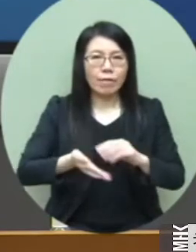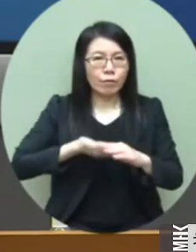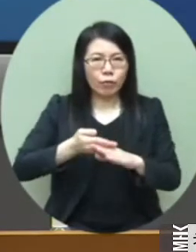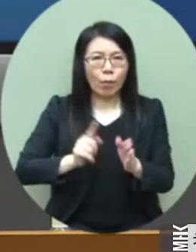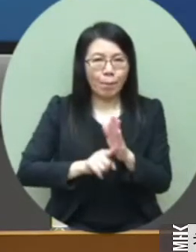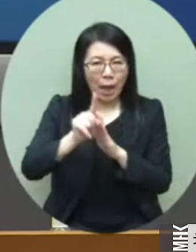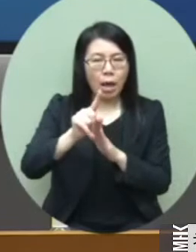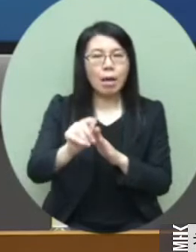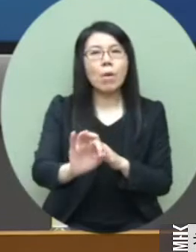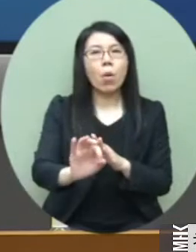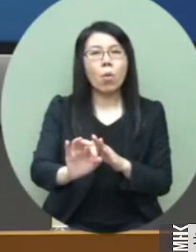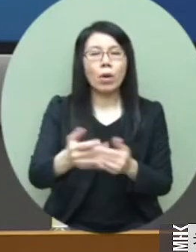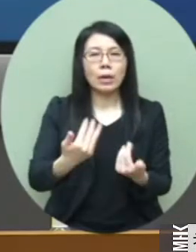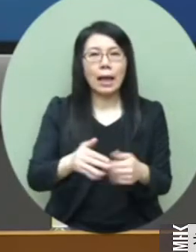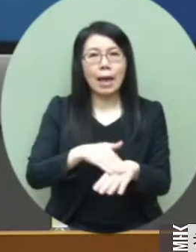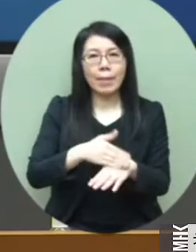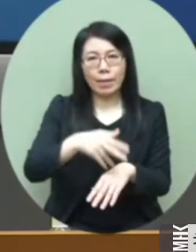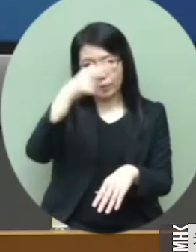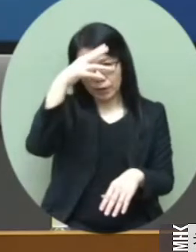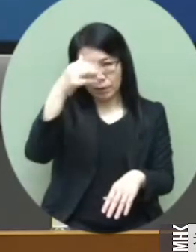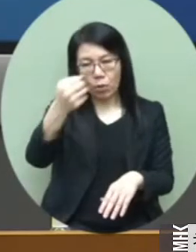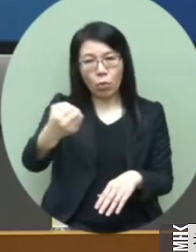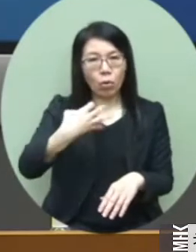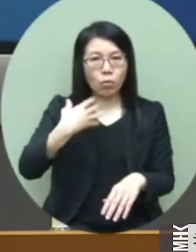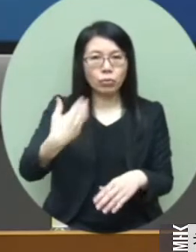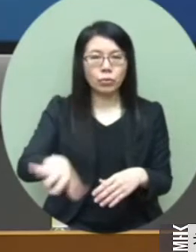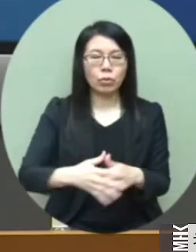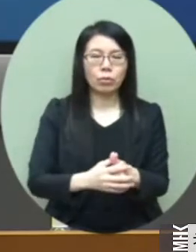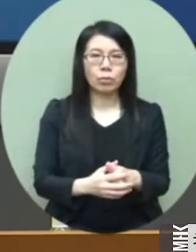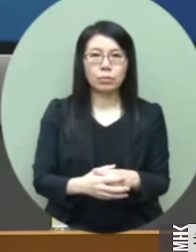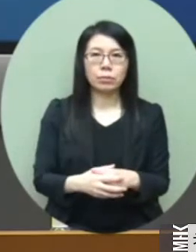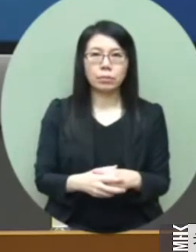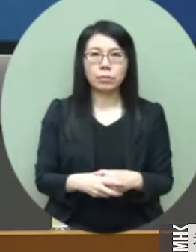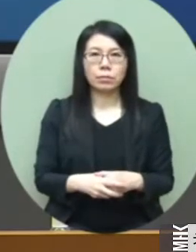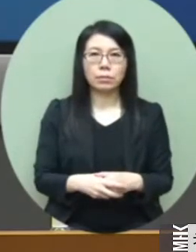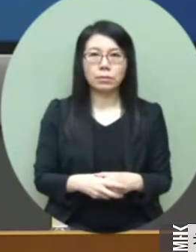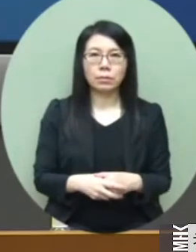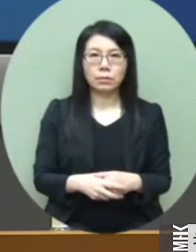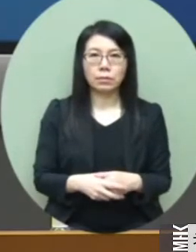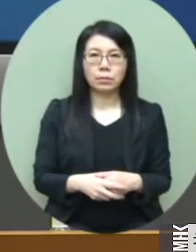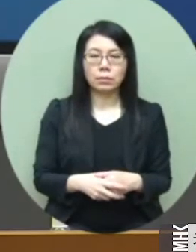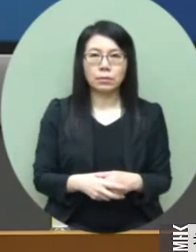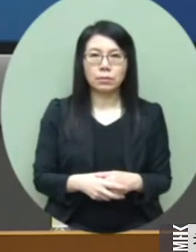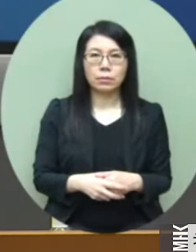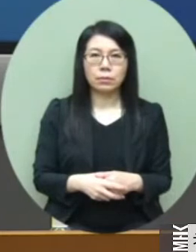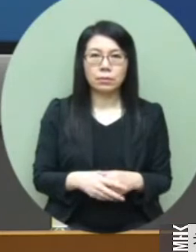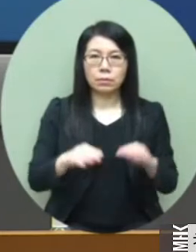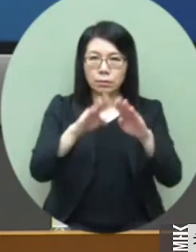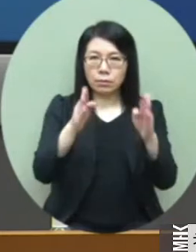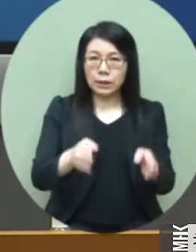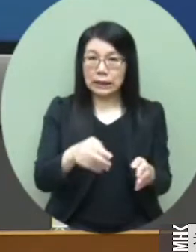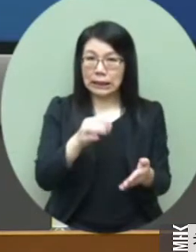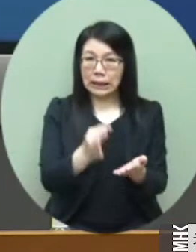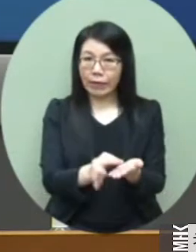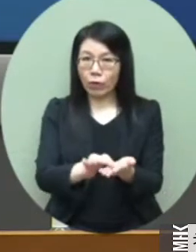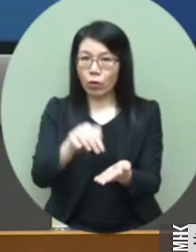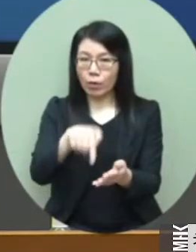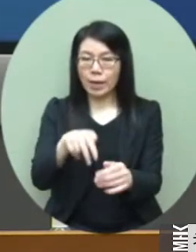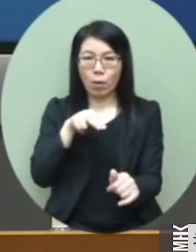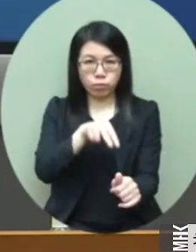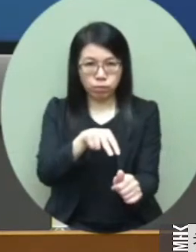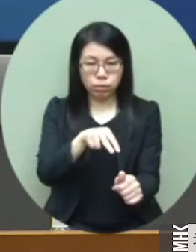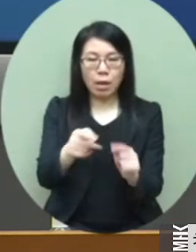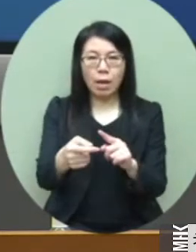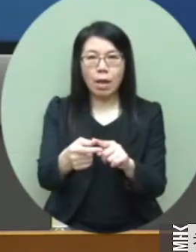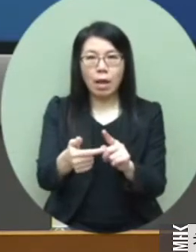了，就是在这些处所里面的管控市民的配合还